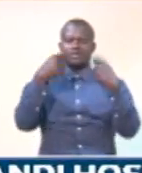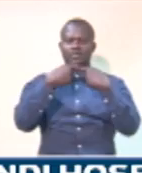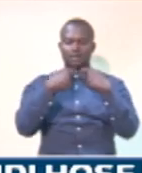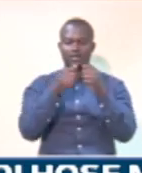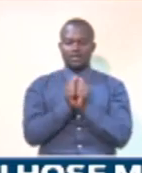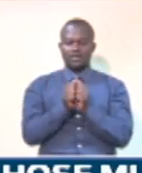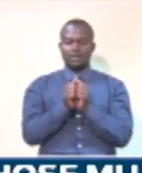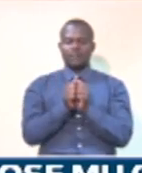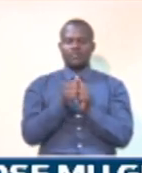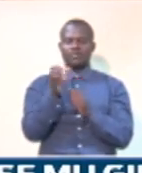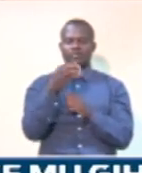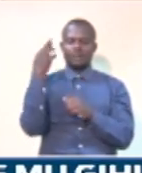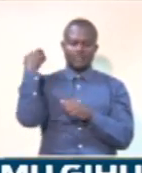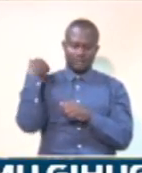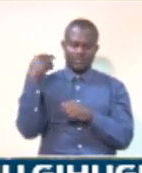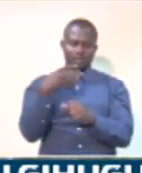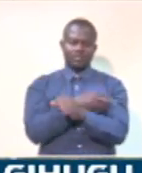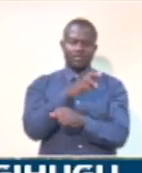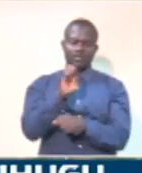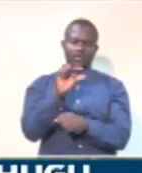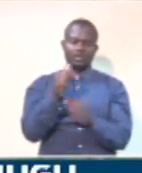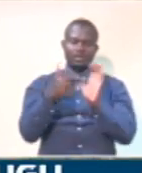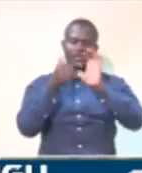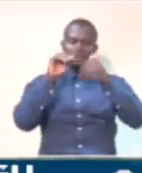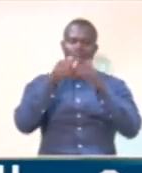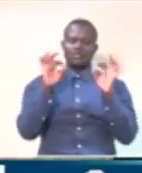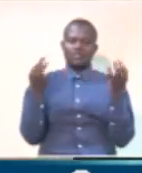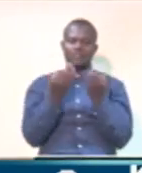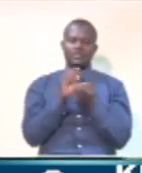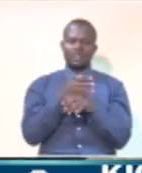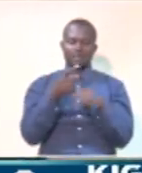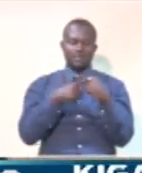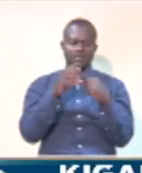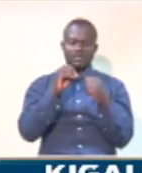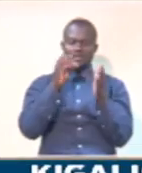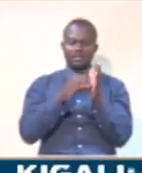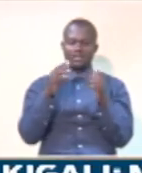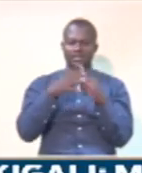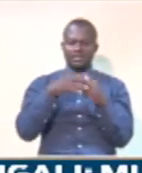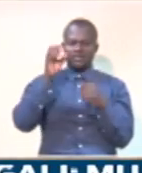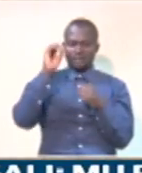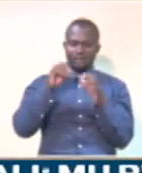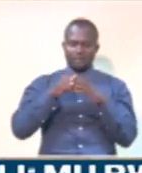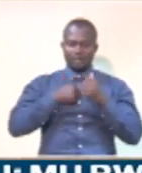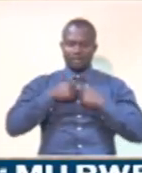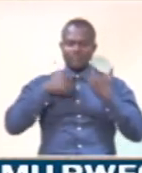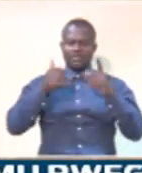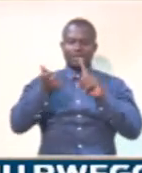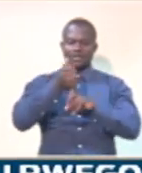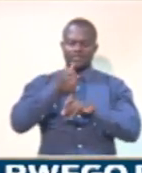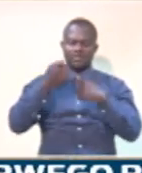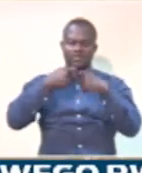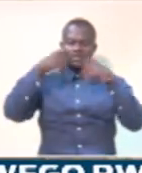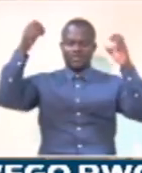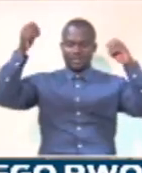amashanyarazi sosiyete ishinzwe ingufu REG igaragaza ko ingo 69% mu Rwanda zimaze kugerwaho n'umuriro